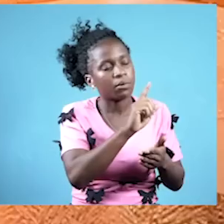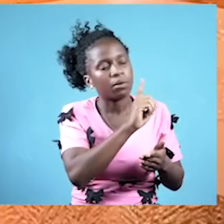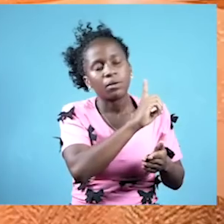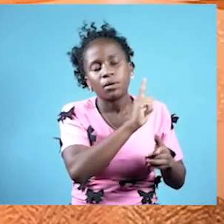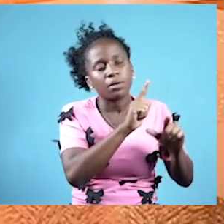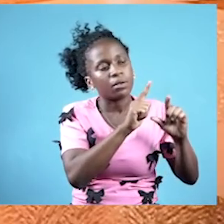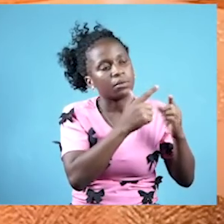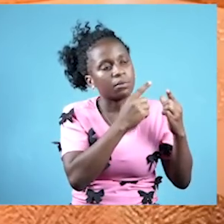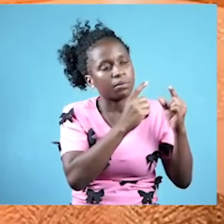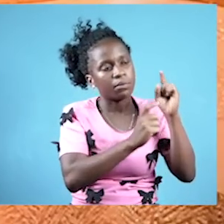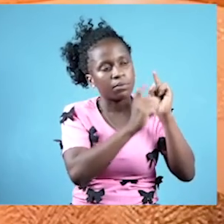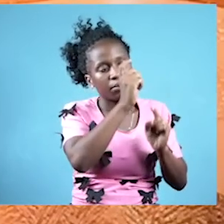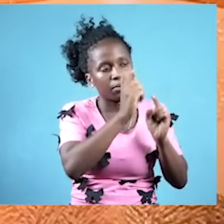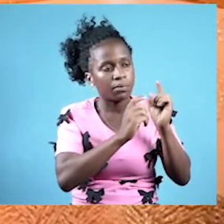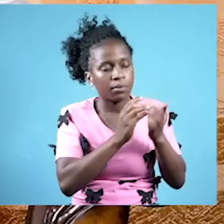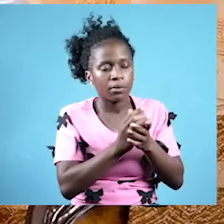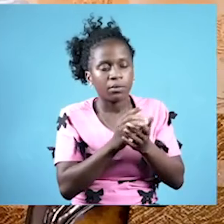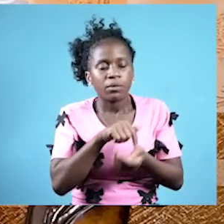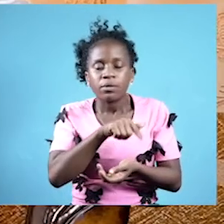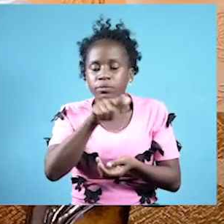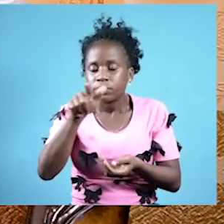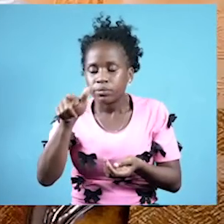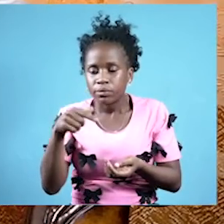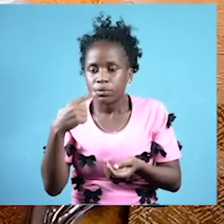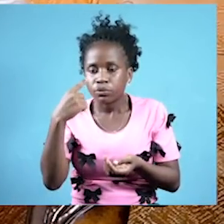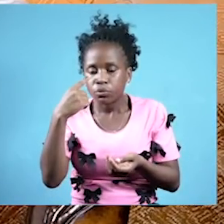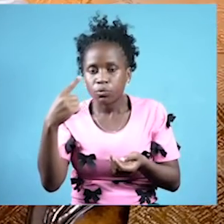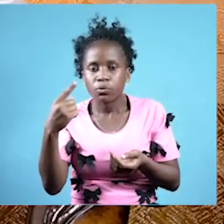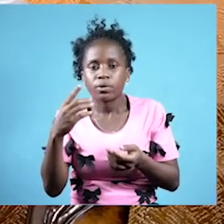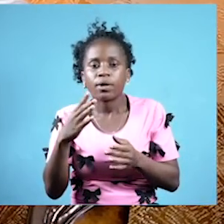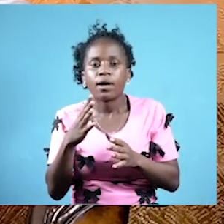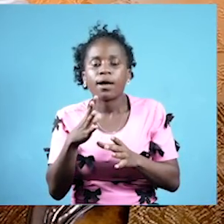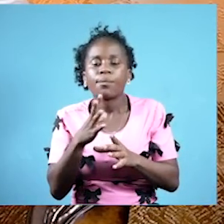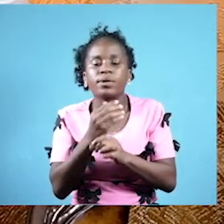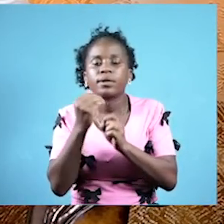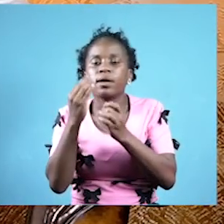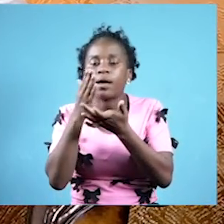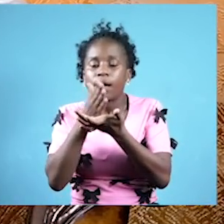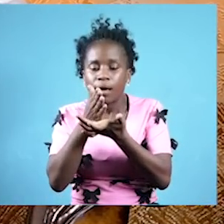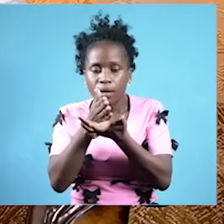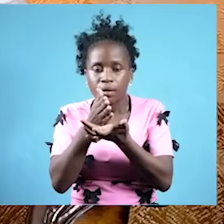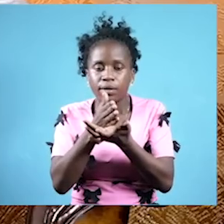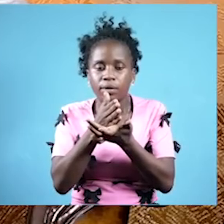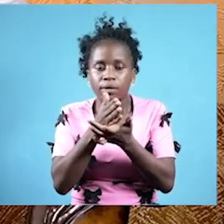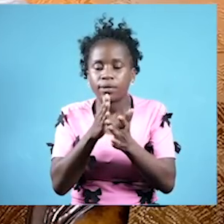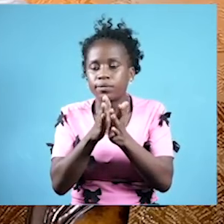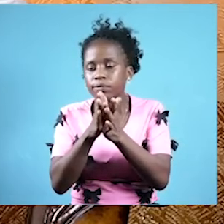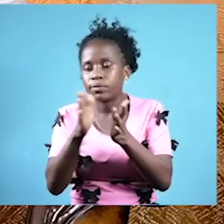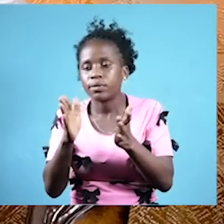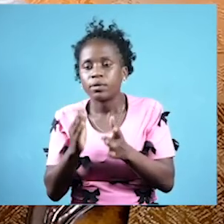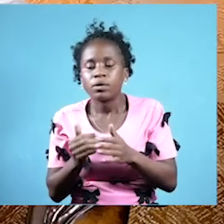nafasi kwa sababu amekuwa ni kiongozi wa muda mrefu, amefika kuwa mpaka waziri mkuu.